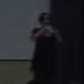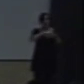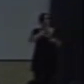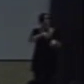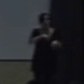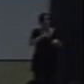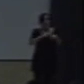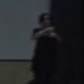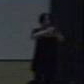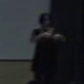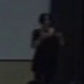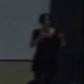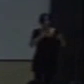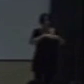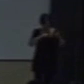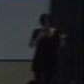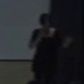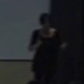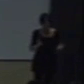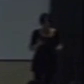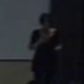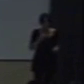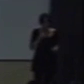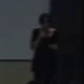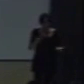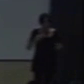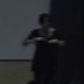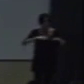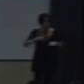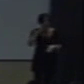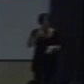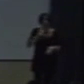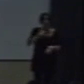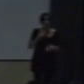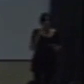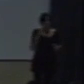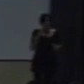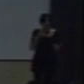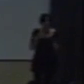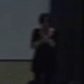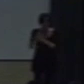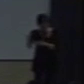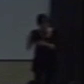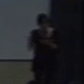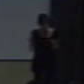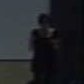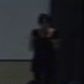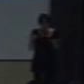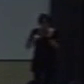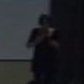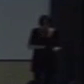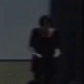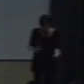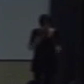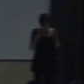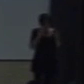democràtica. I aquests dies ho estem veient amb tot aquest moviment dels indignats, etc. No? Per això, per tant, jo penso que en aquests moments és més important